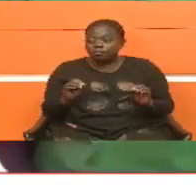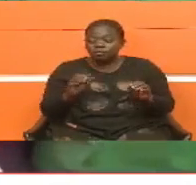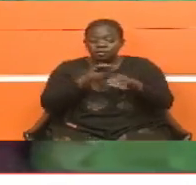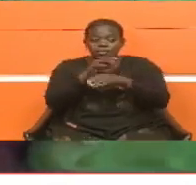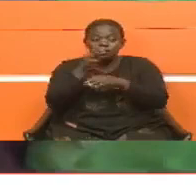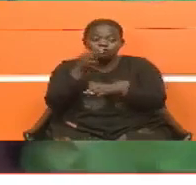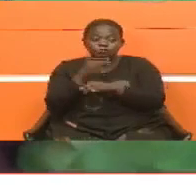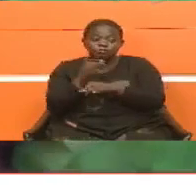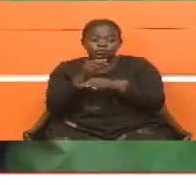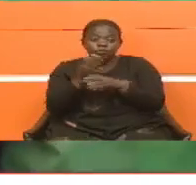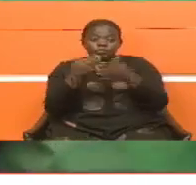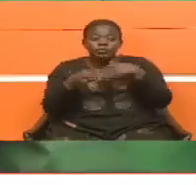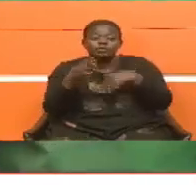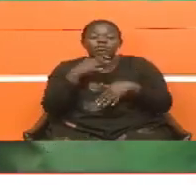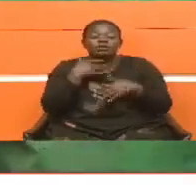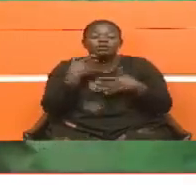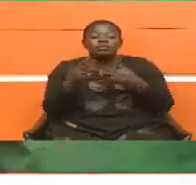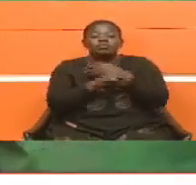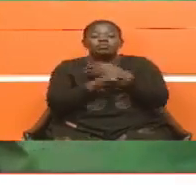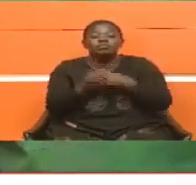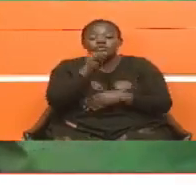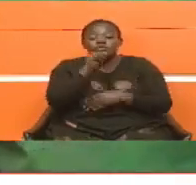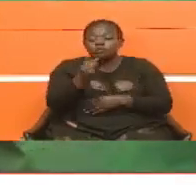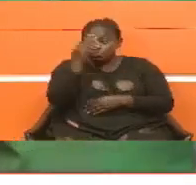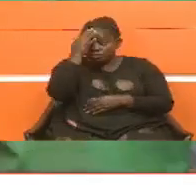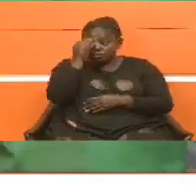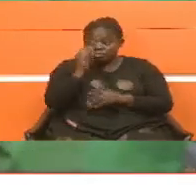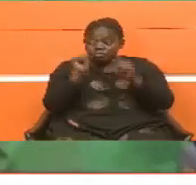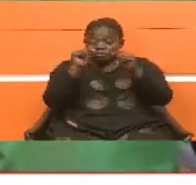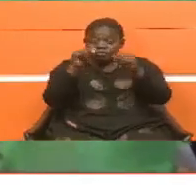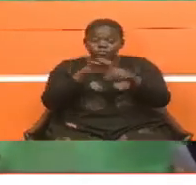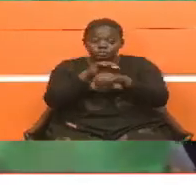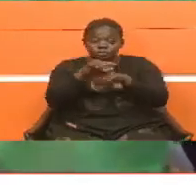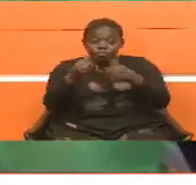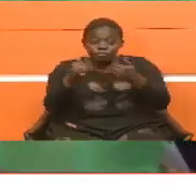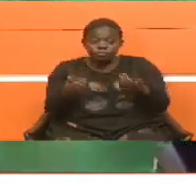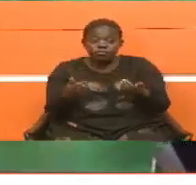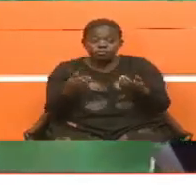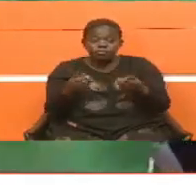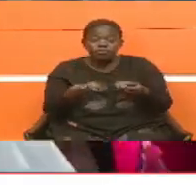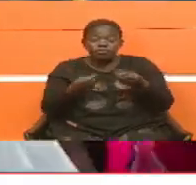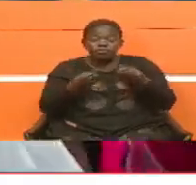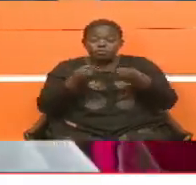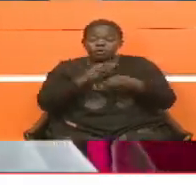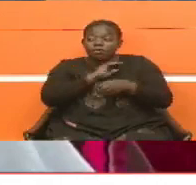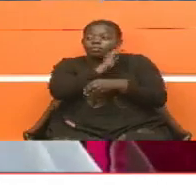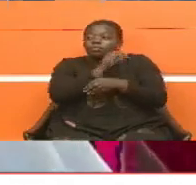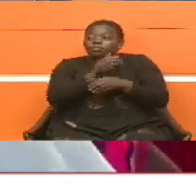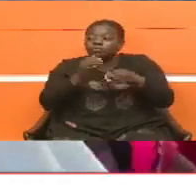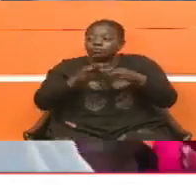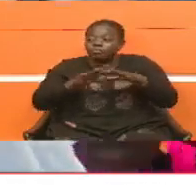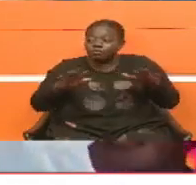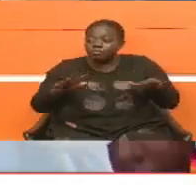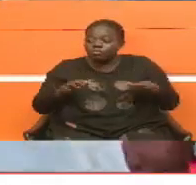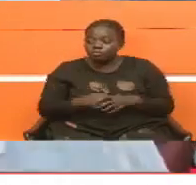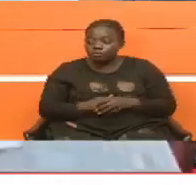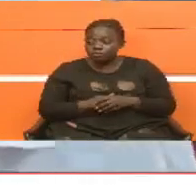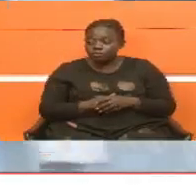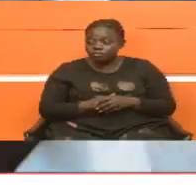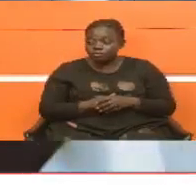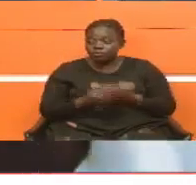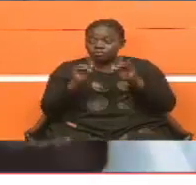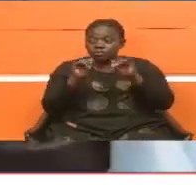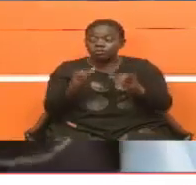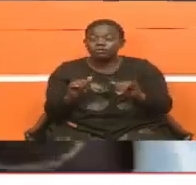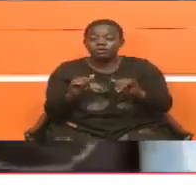fojali endagaano nga bagala okubba omukadde poloti ye. Ekituleese wano mukolere omukadde endagaano emu obuyinza ku poloti ye. Onalyo katunda ku ttaka lya kitaawe